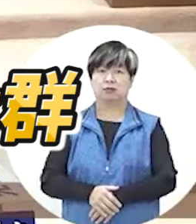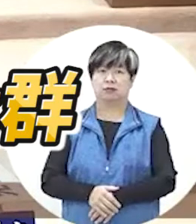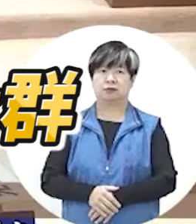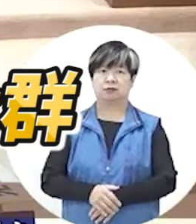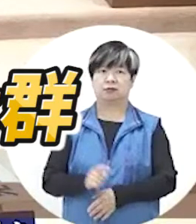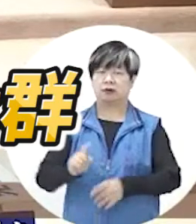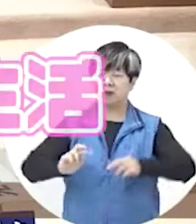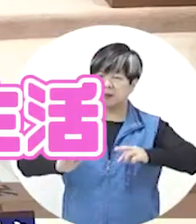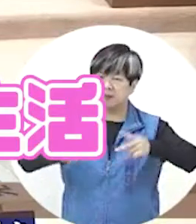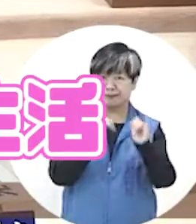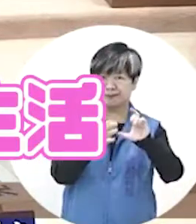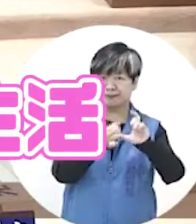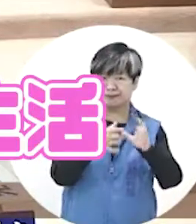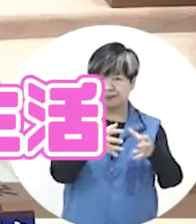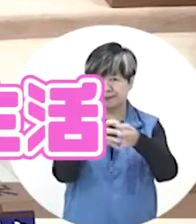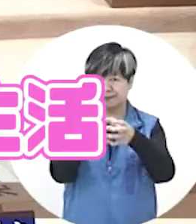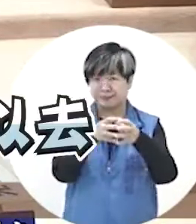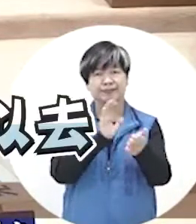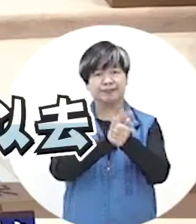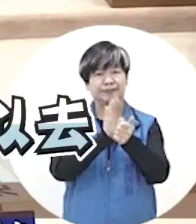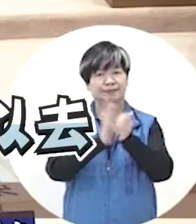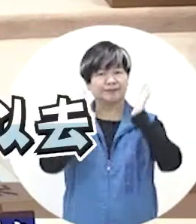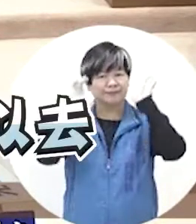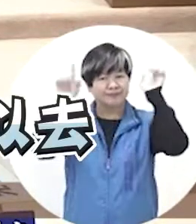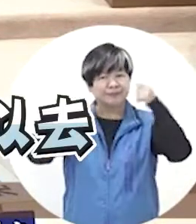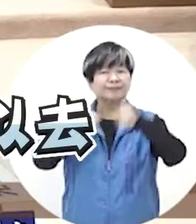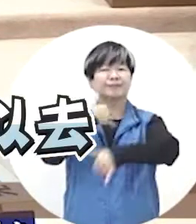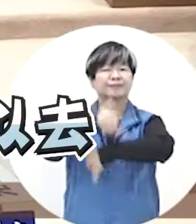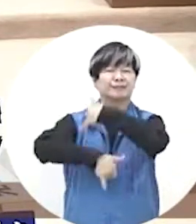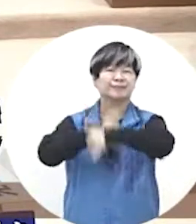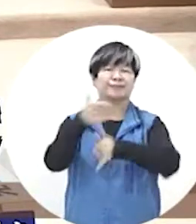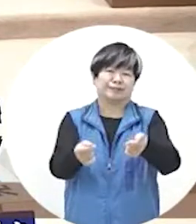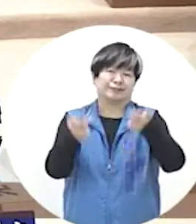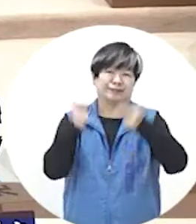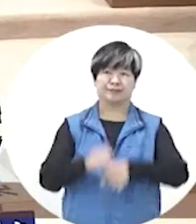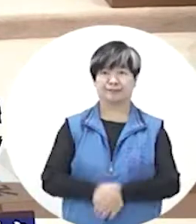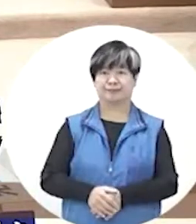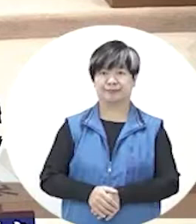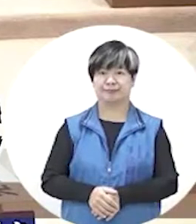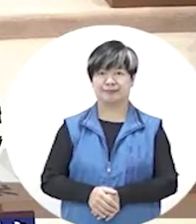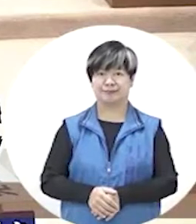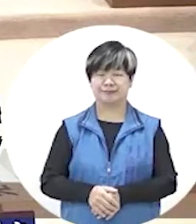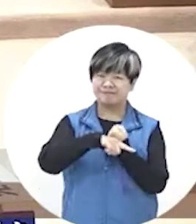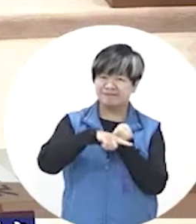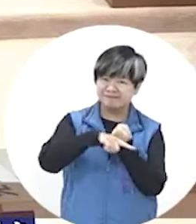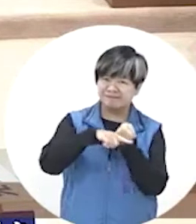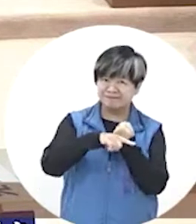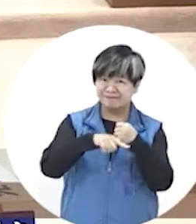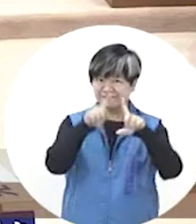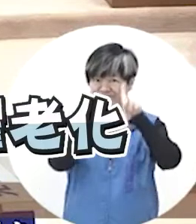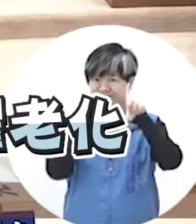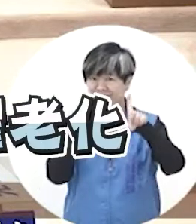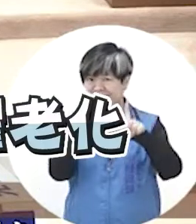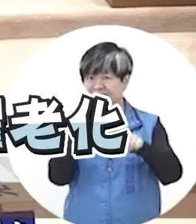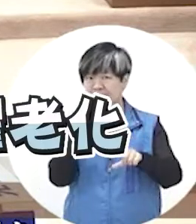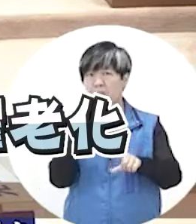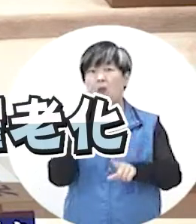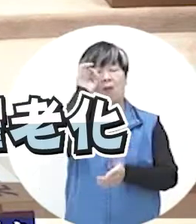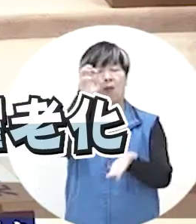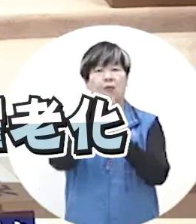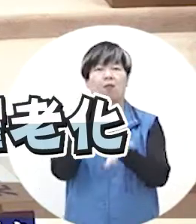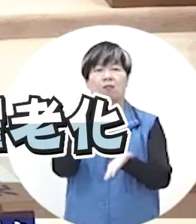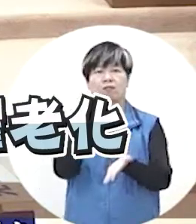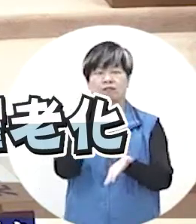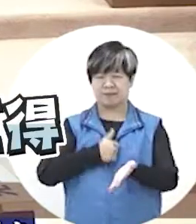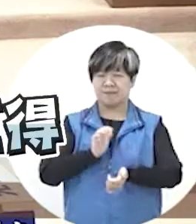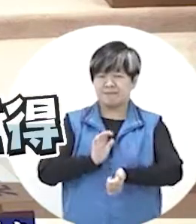种学习的社群，然后影响到正常的日常生活。我觉得这个就是我们可以去透过一些研究的角度去真的去看说到底有没有促进